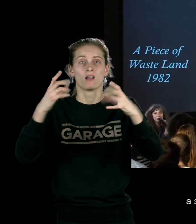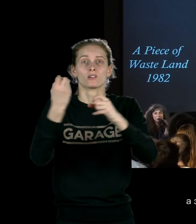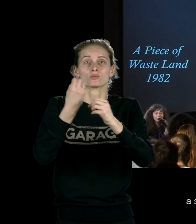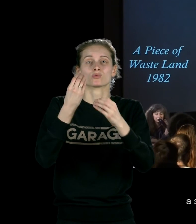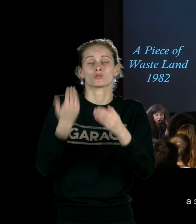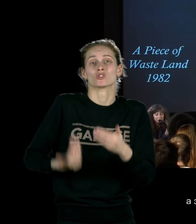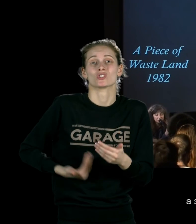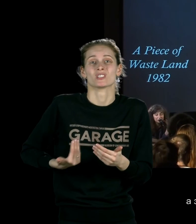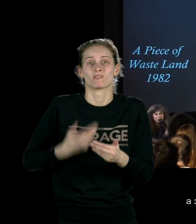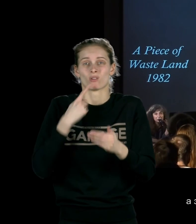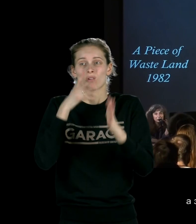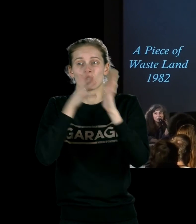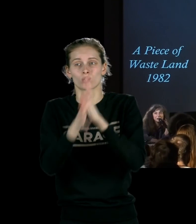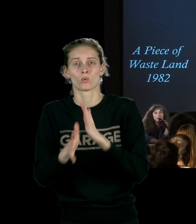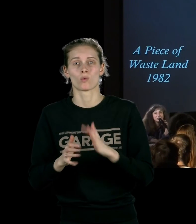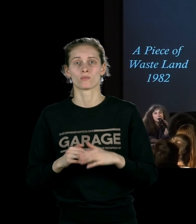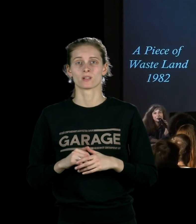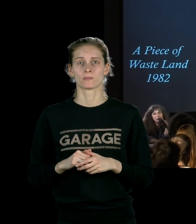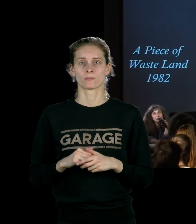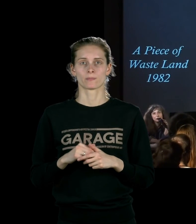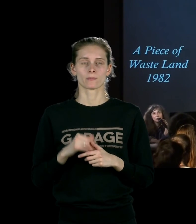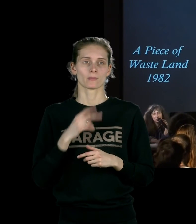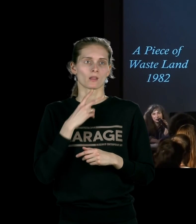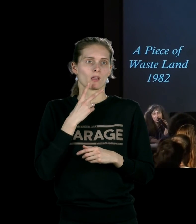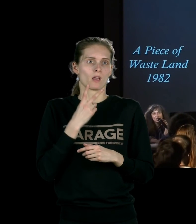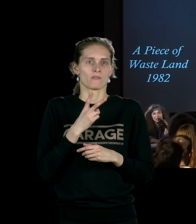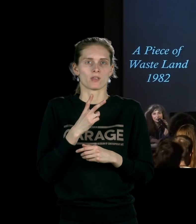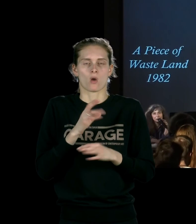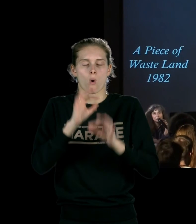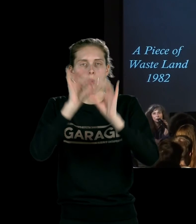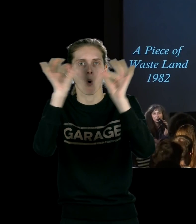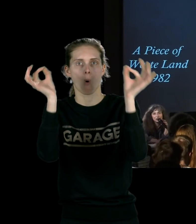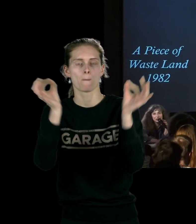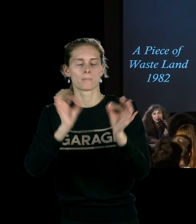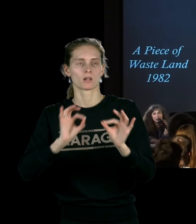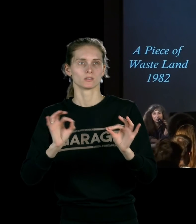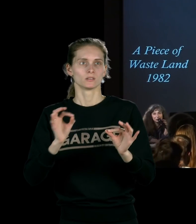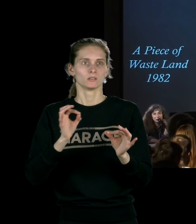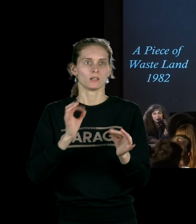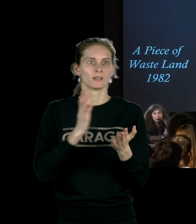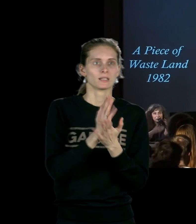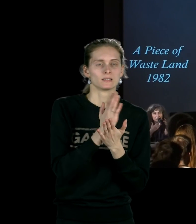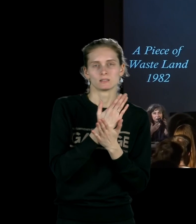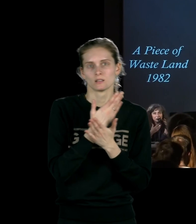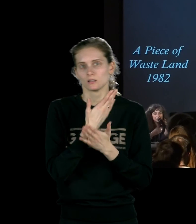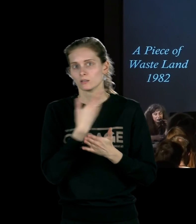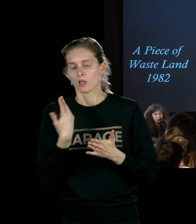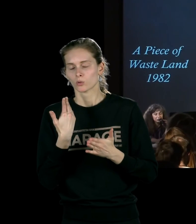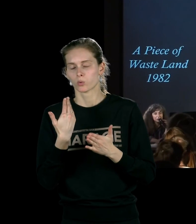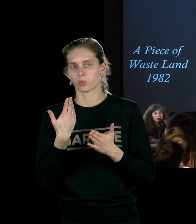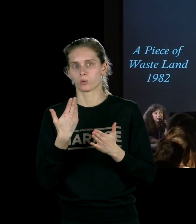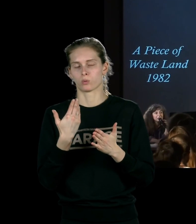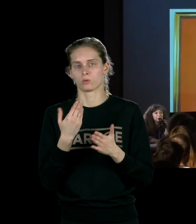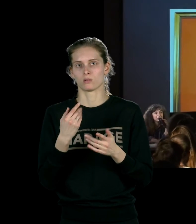образом, у которой как бы, которая не безобразна, а безобразна. И эта безобразность и есть признак какого-то